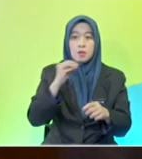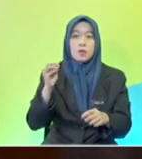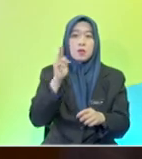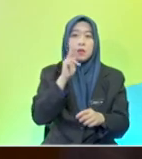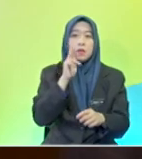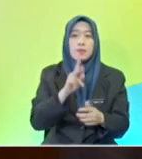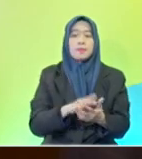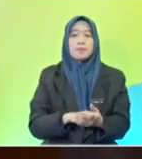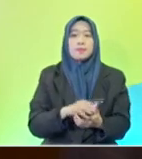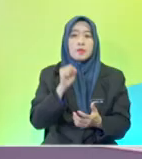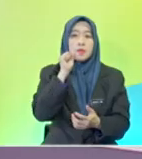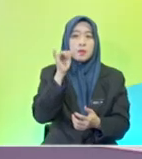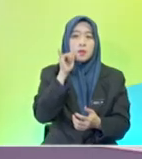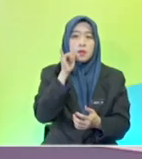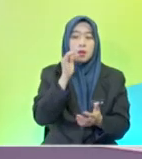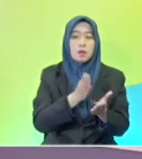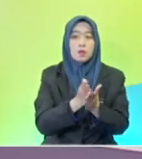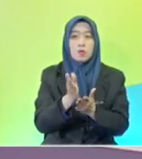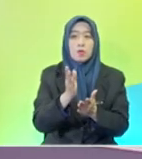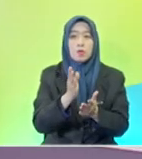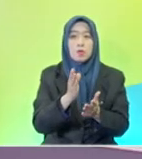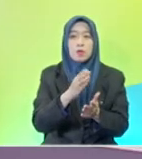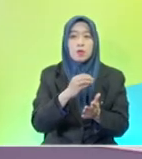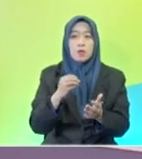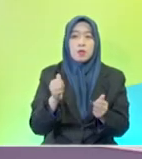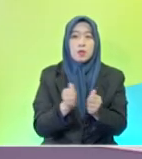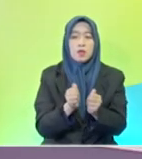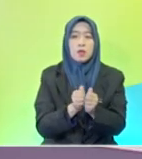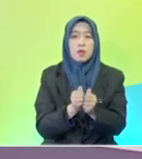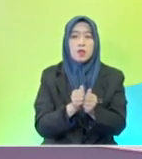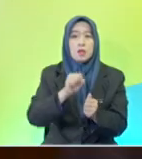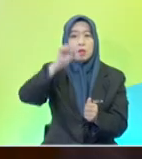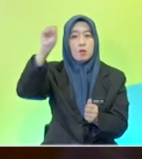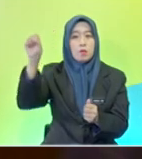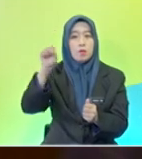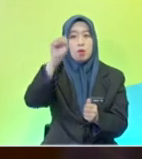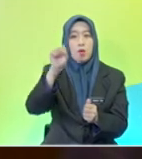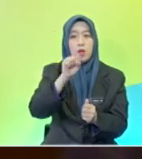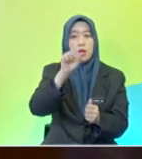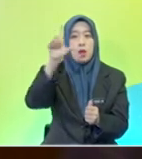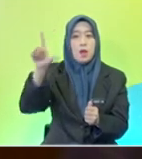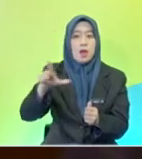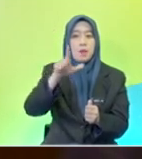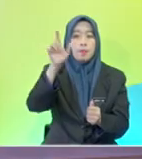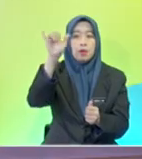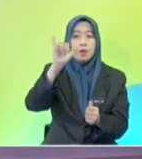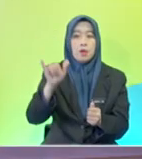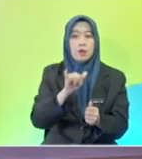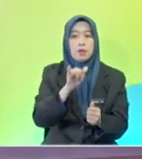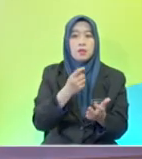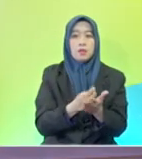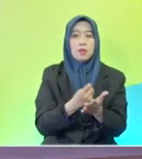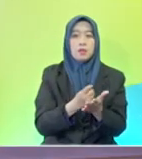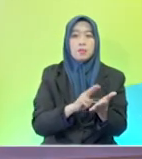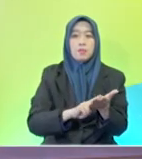kita teruskan lagi dengan tanda bacaan sod lam ya. Okey, Ustazah mahu Alia